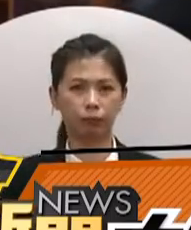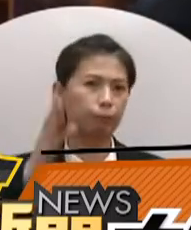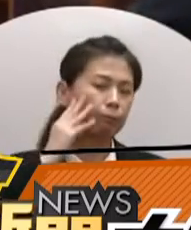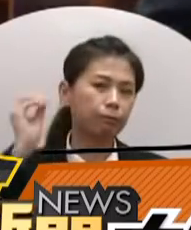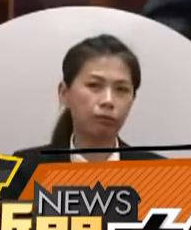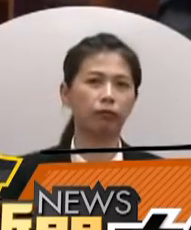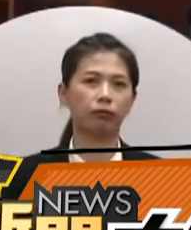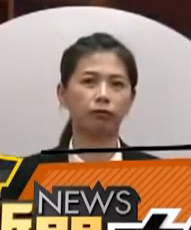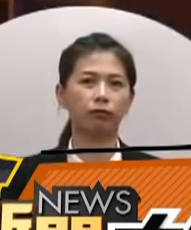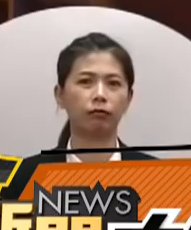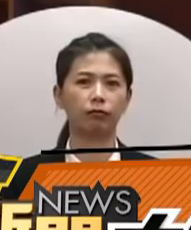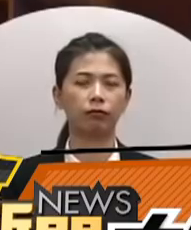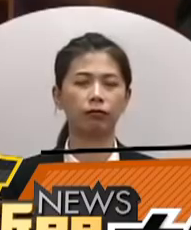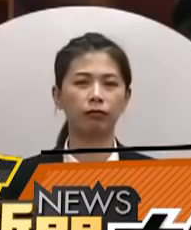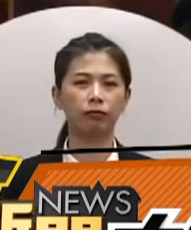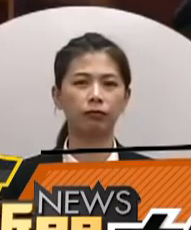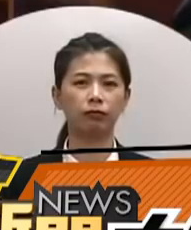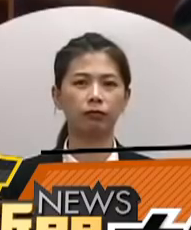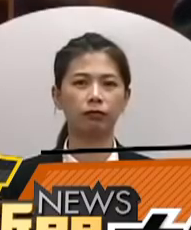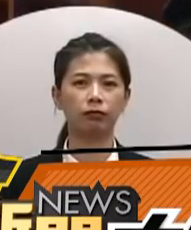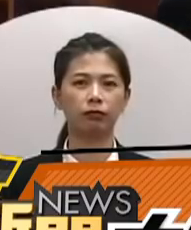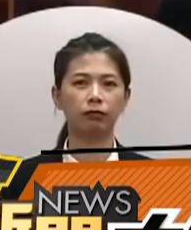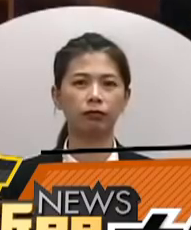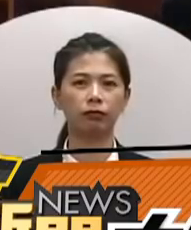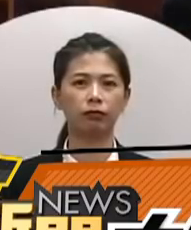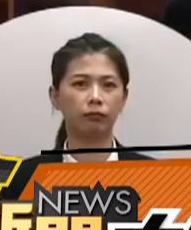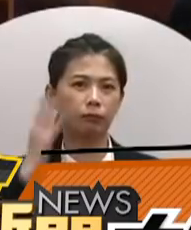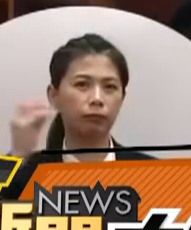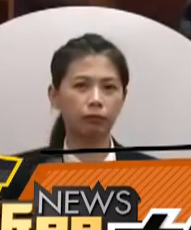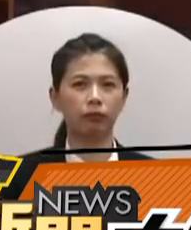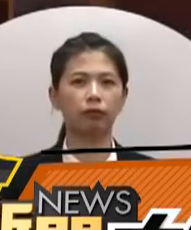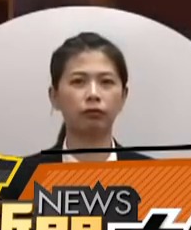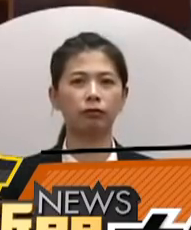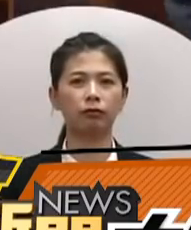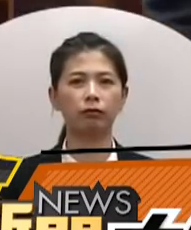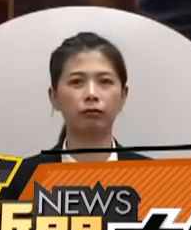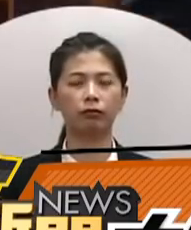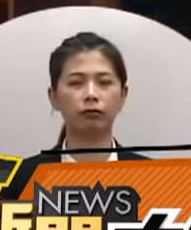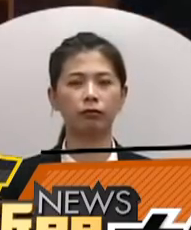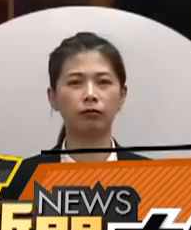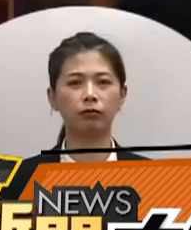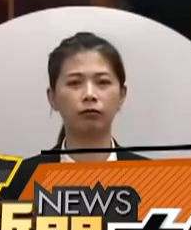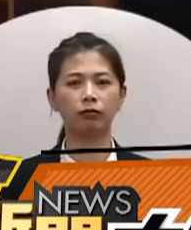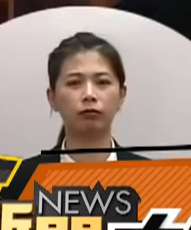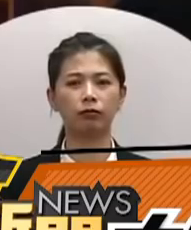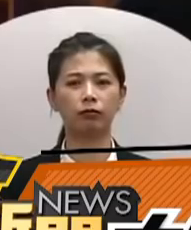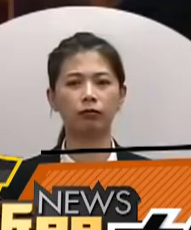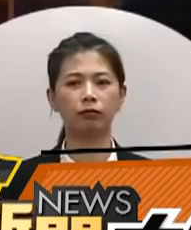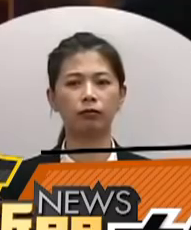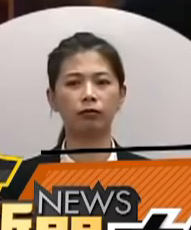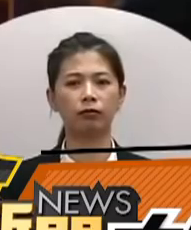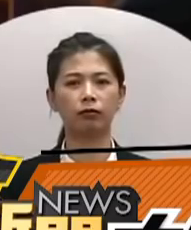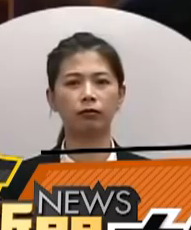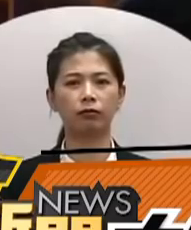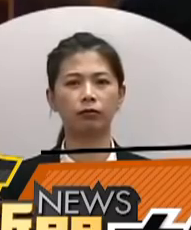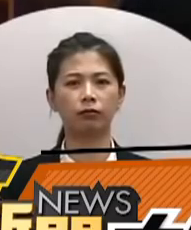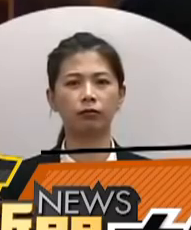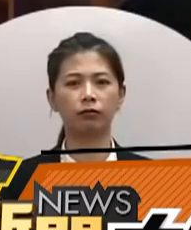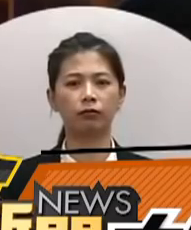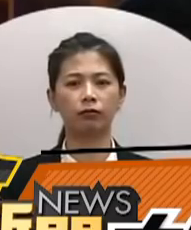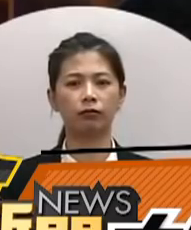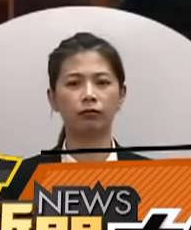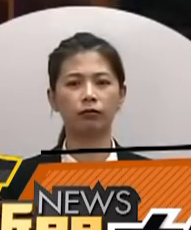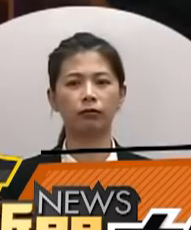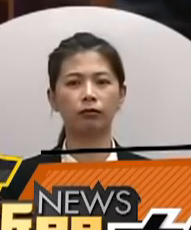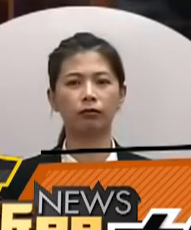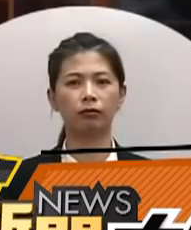耻。 那守了实际有什么不一样？ 可耻， 你才可耻。 为中国， 今天我告诉你，